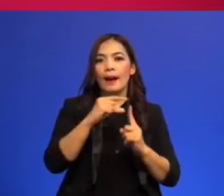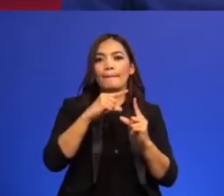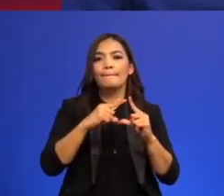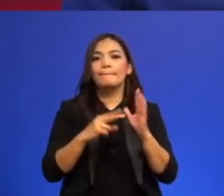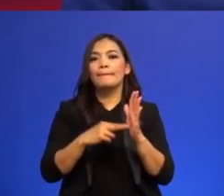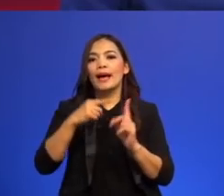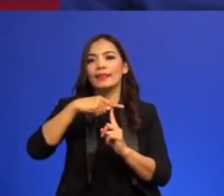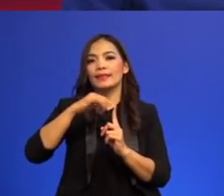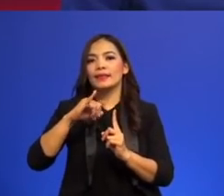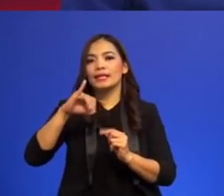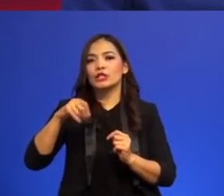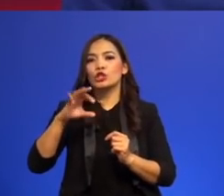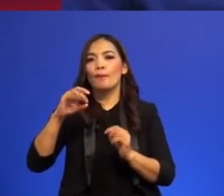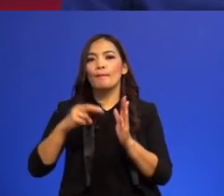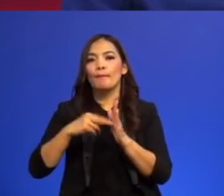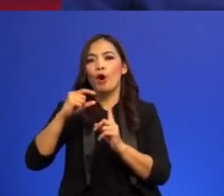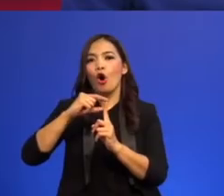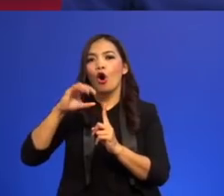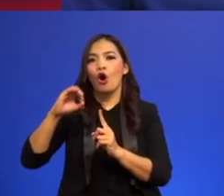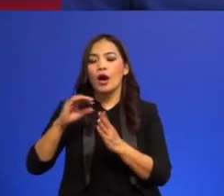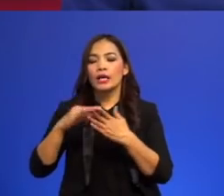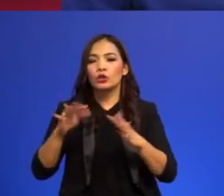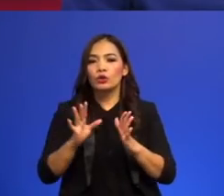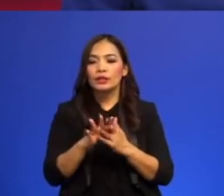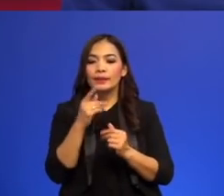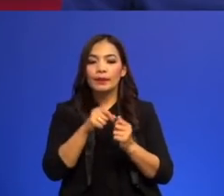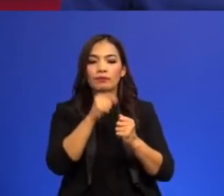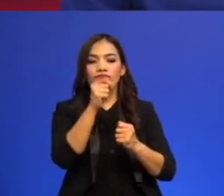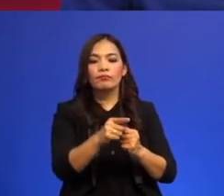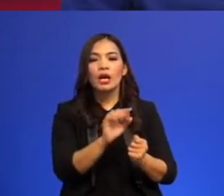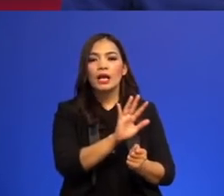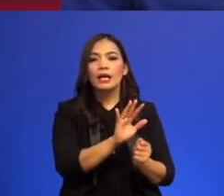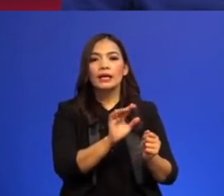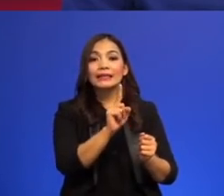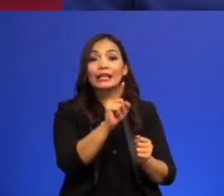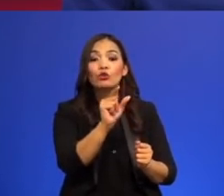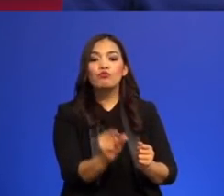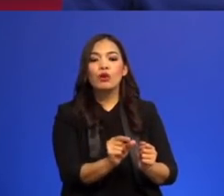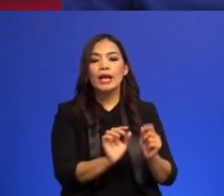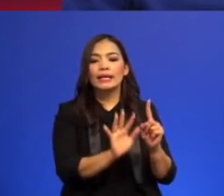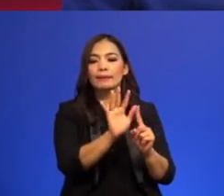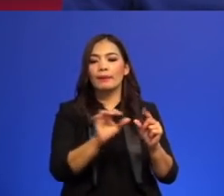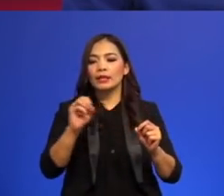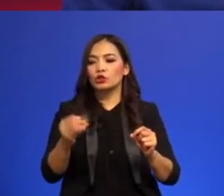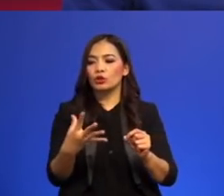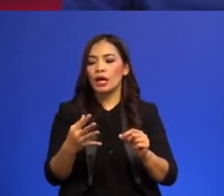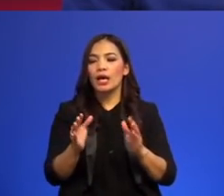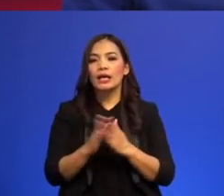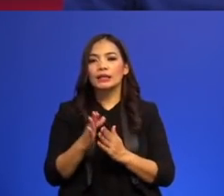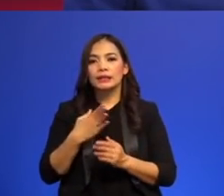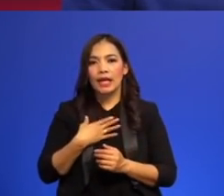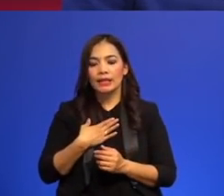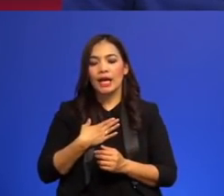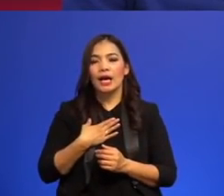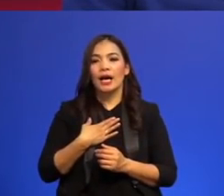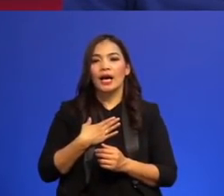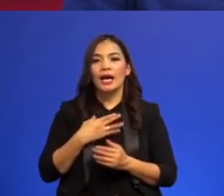bulannya bisa 15 juta, 20 juta. Saya bilang, waduh bagus tuh. Saya investasi pikiran